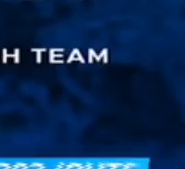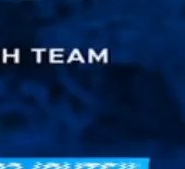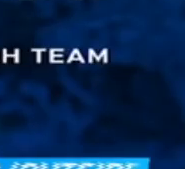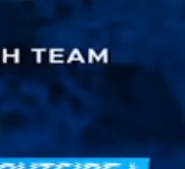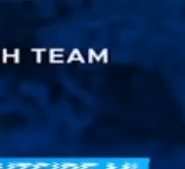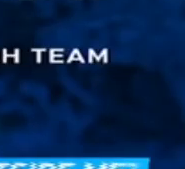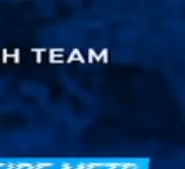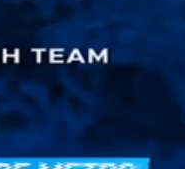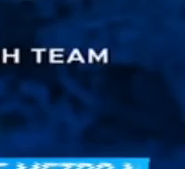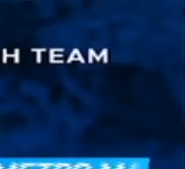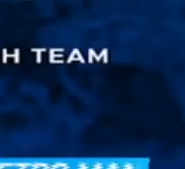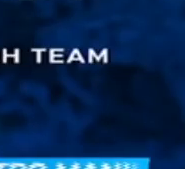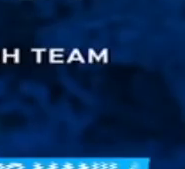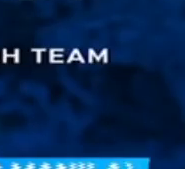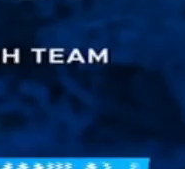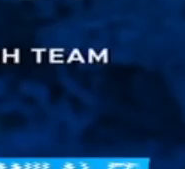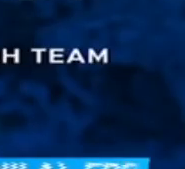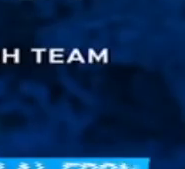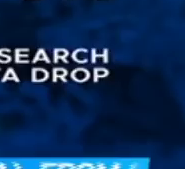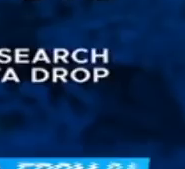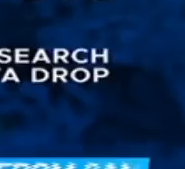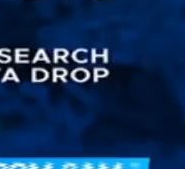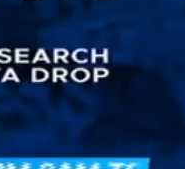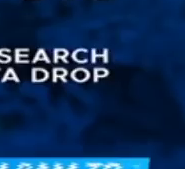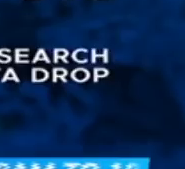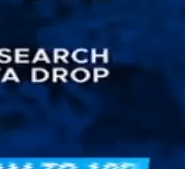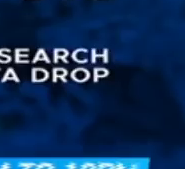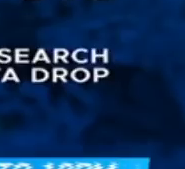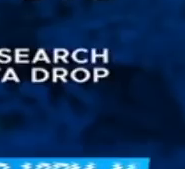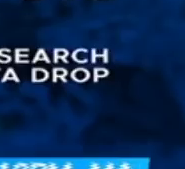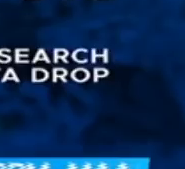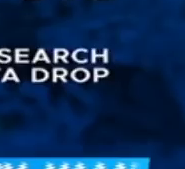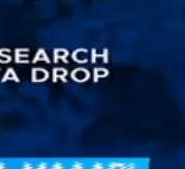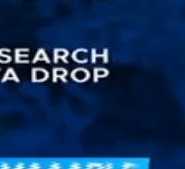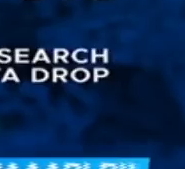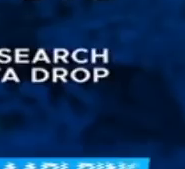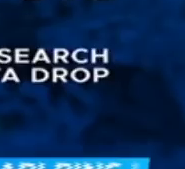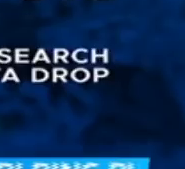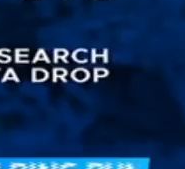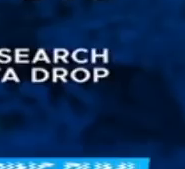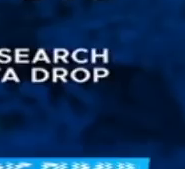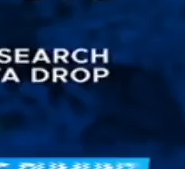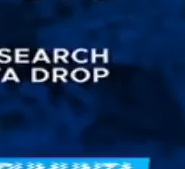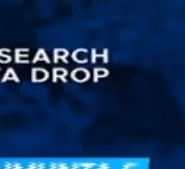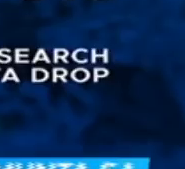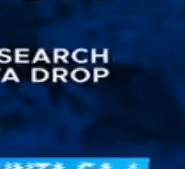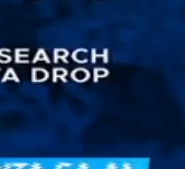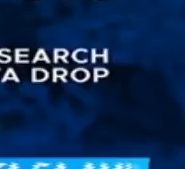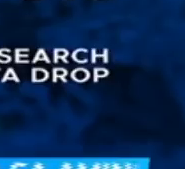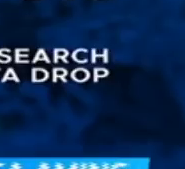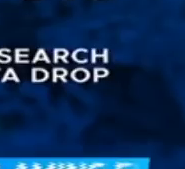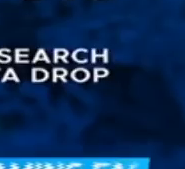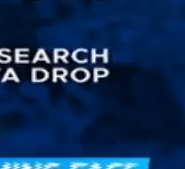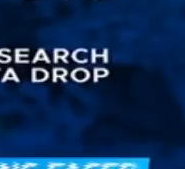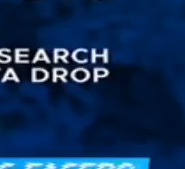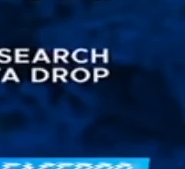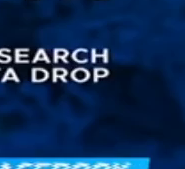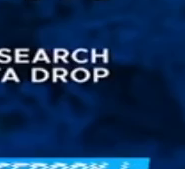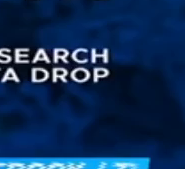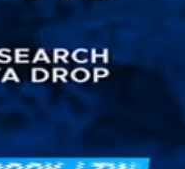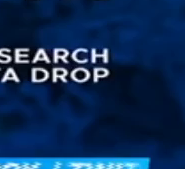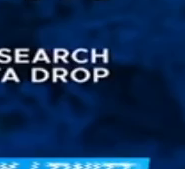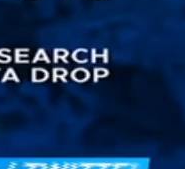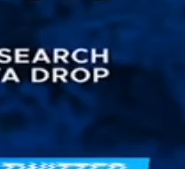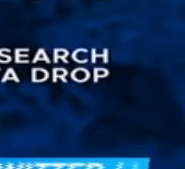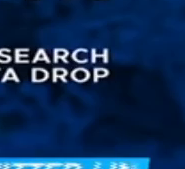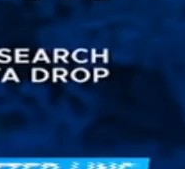ang reproduction number o bilis ng hawahan sa NCR. Bumaba na rin ang hospital ICU bed occupancy sa Metro Manila. Isa sa mga tinitingnang